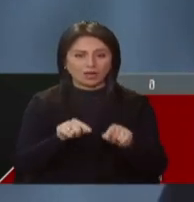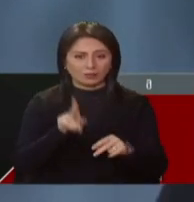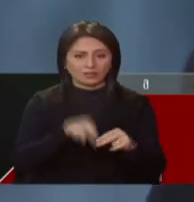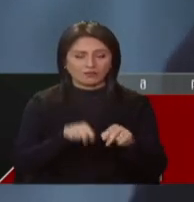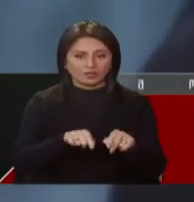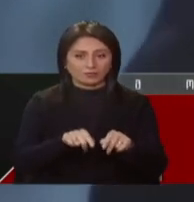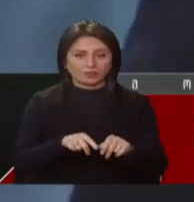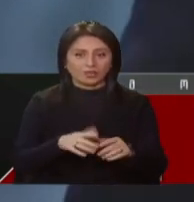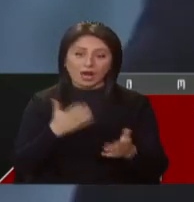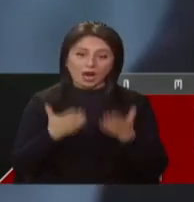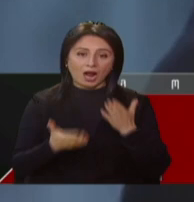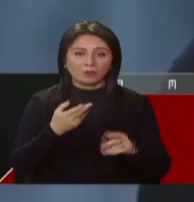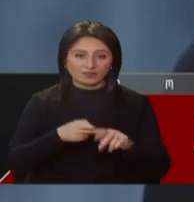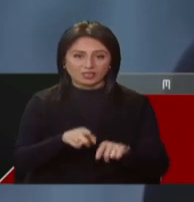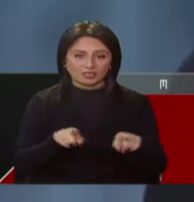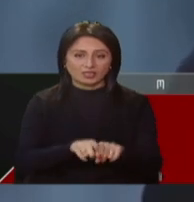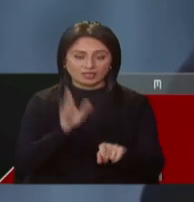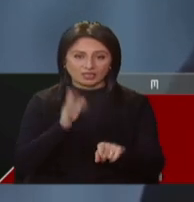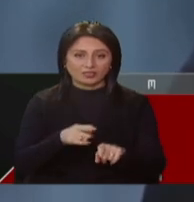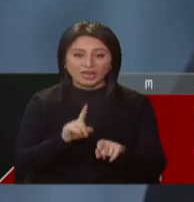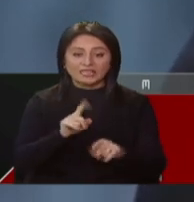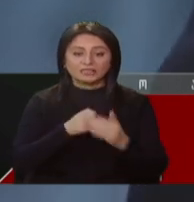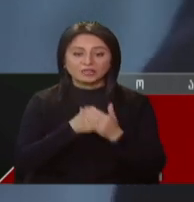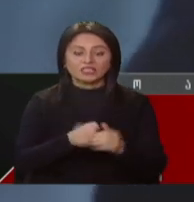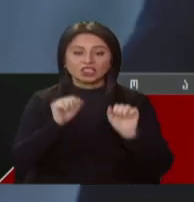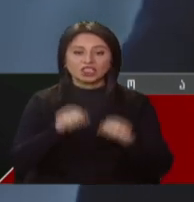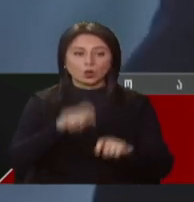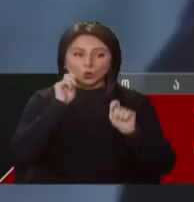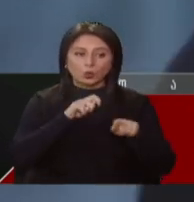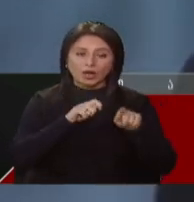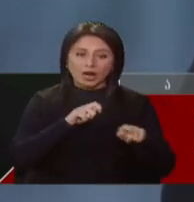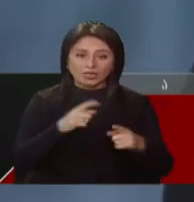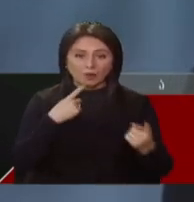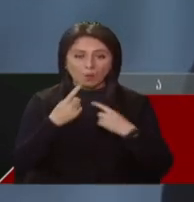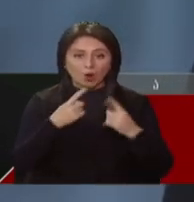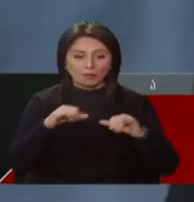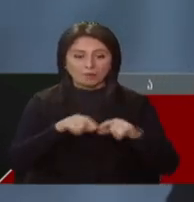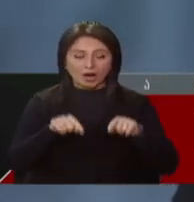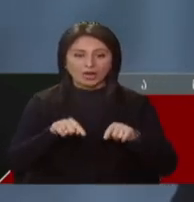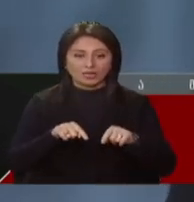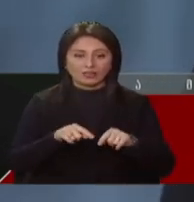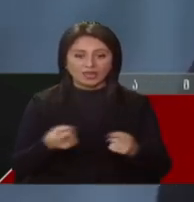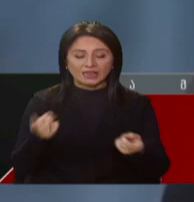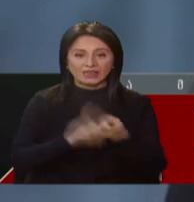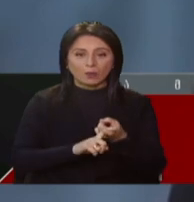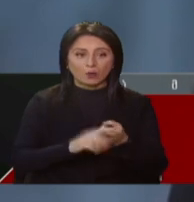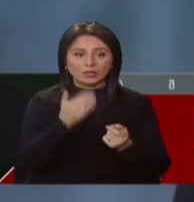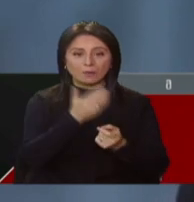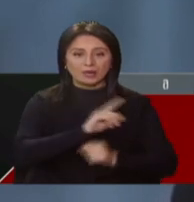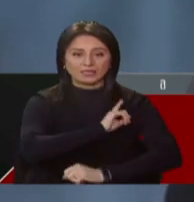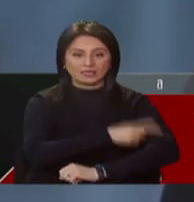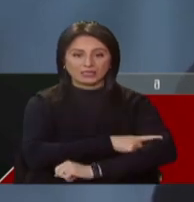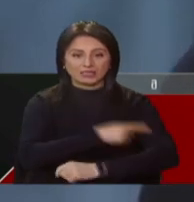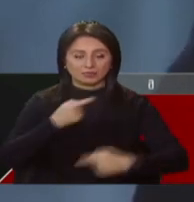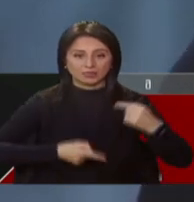მთავრდება. დიდი ალბათობით ესეც. რისი მიღწევა შეუძლიათ უკრაინელებს მოლაპარაკების მაგიდასთან დამოკიდებულია მათ